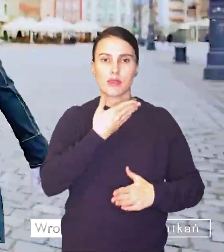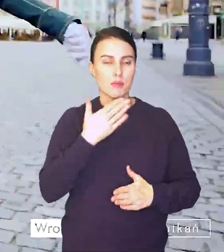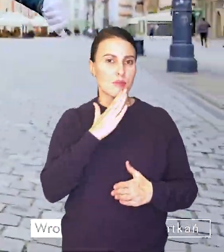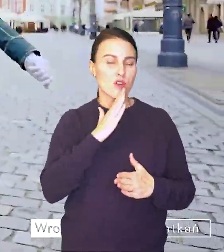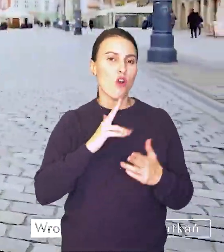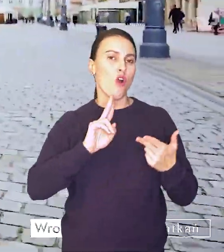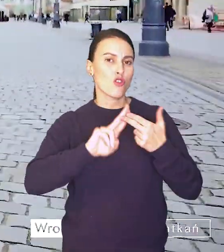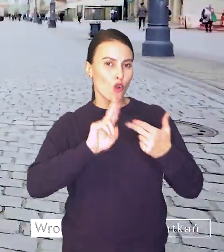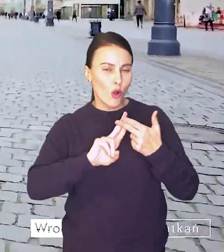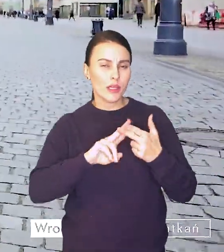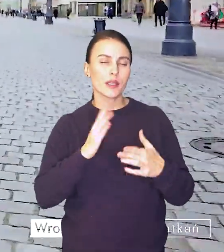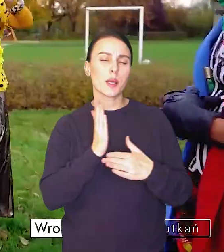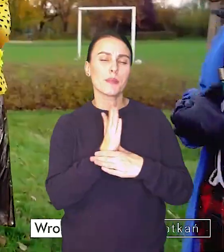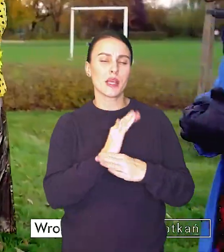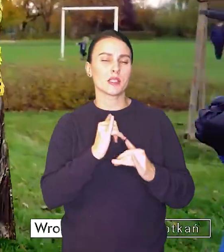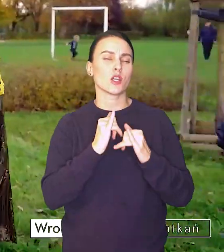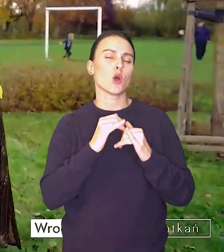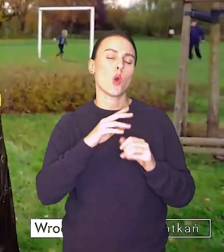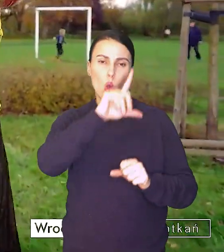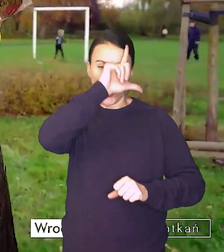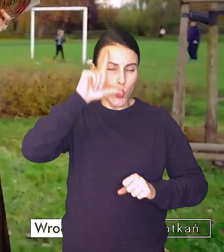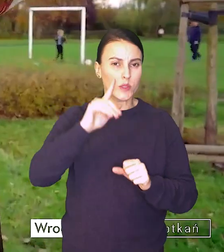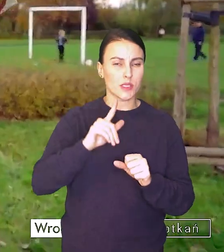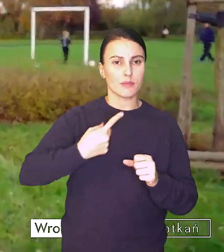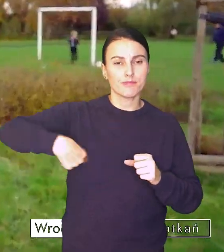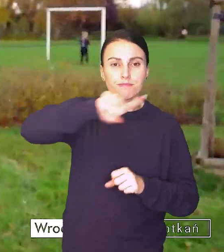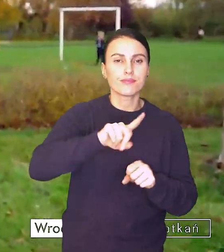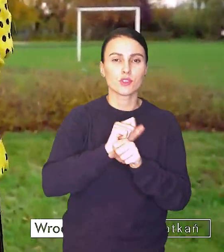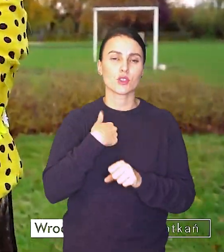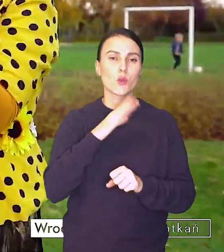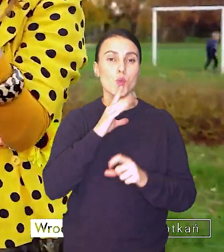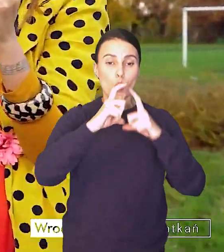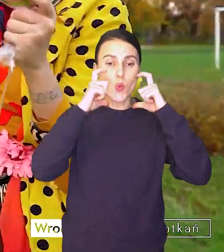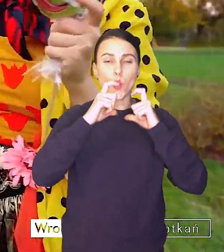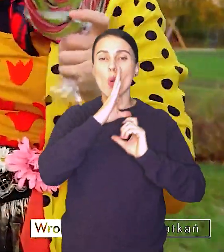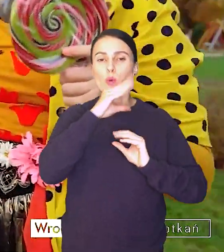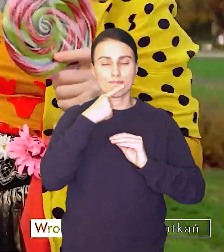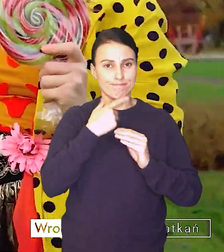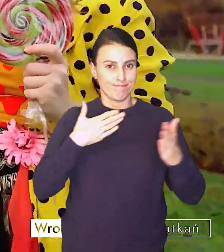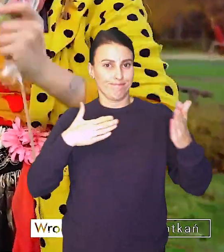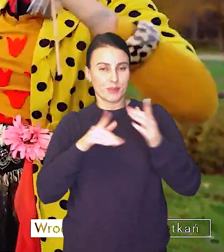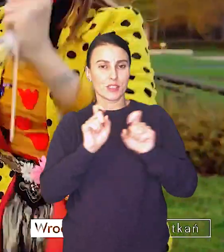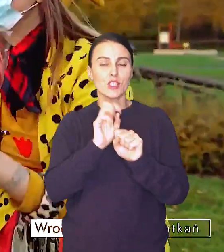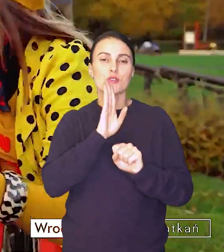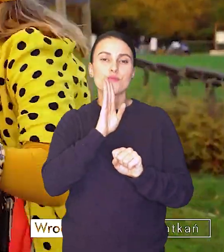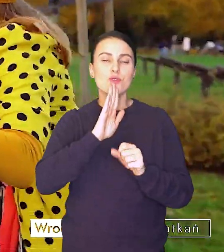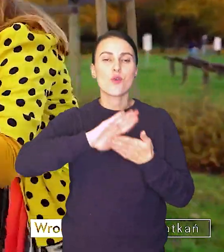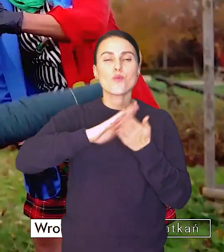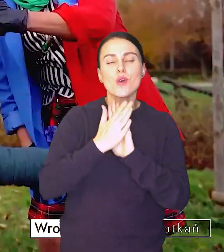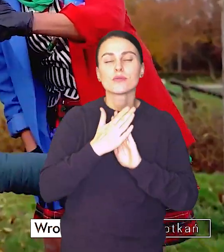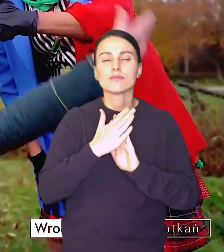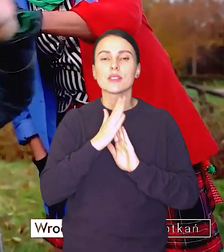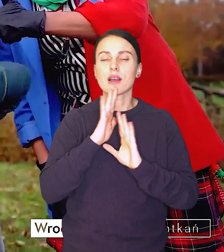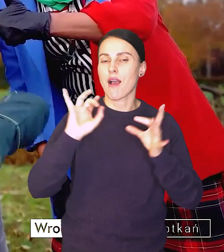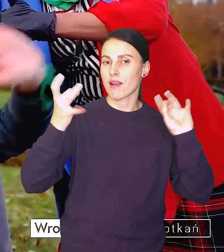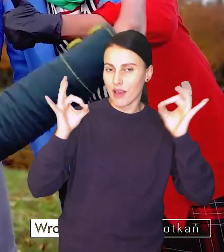kontakty międzyludzkie. Maseczki zasłaniają uśmiech, utrzymywanie dystansu nie ułatwia wymiany pozdrowień czy życzliwych gestów.